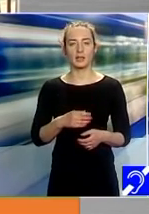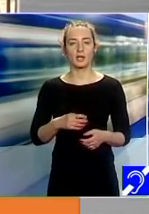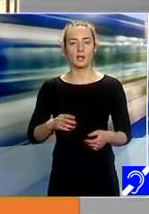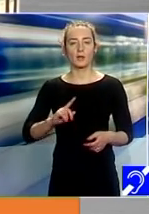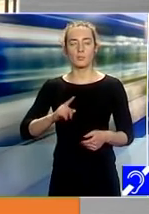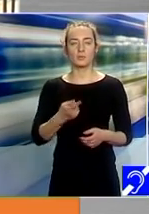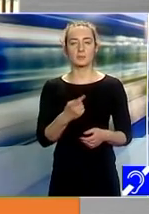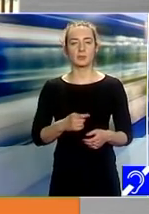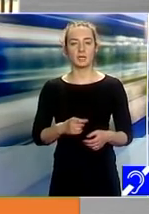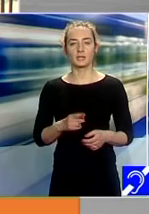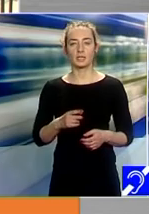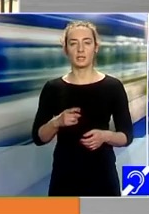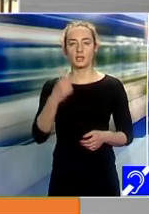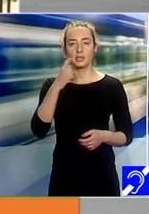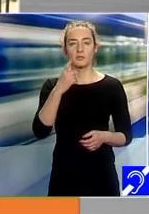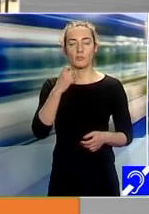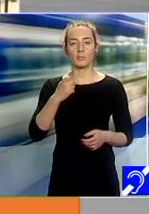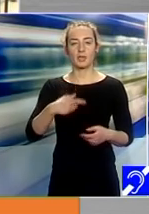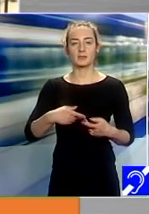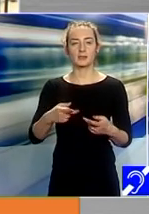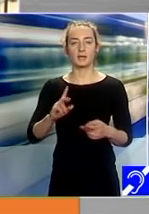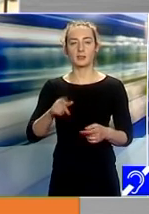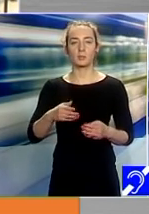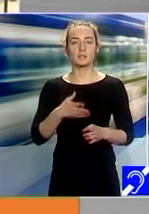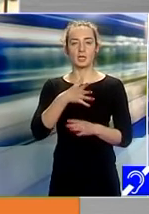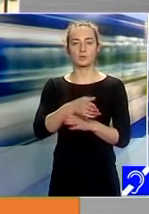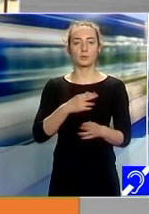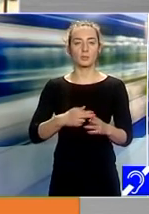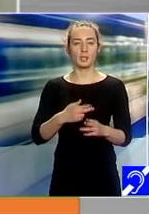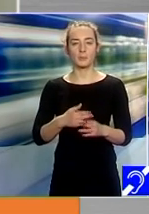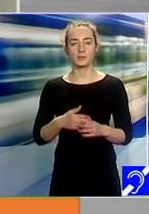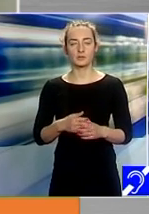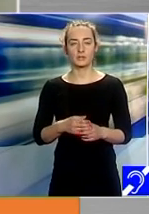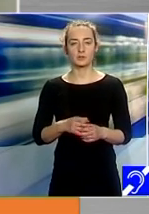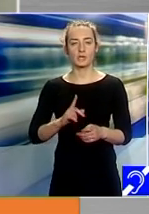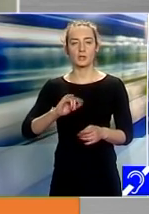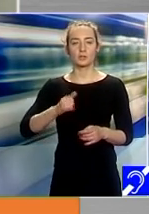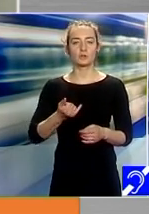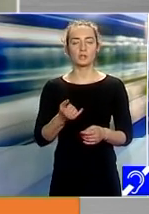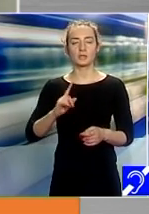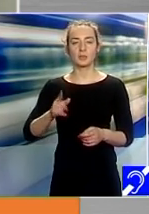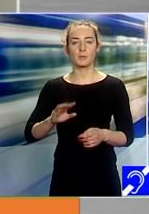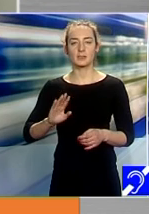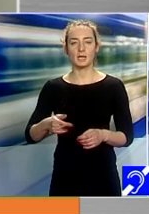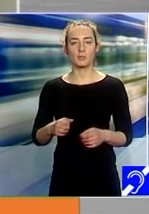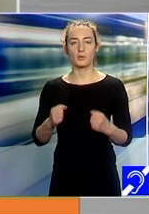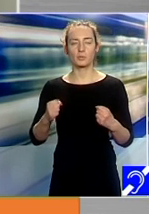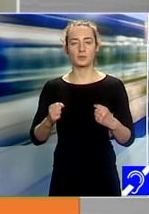în primul rând trebuie să ajungă informația și, în al doilea rând, trebuie să le sprijinim să aibă și curajul să se adreseze și